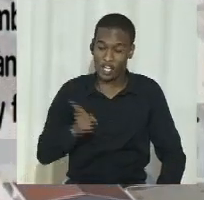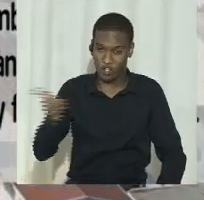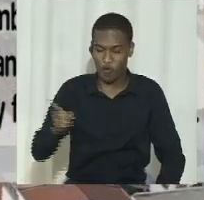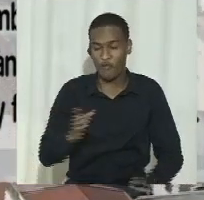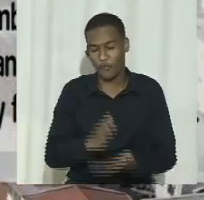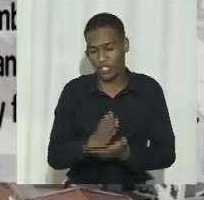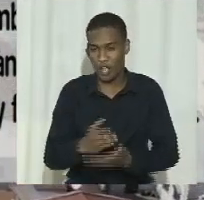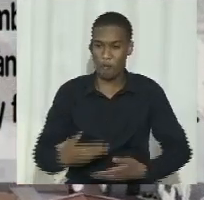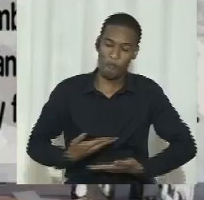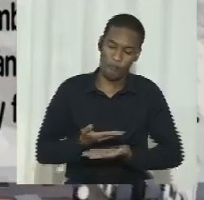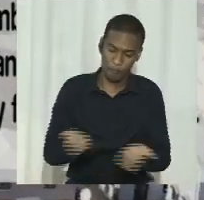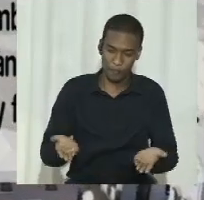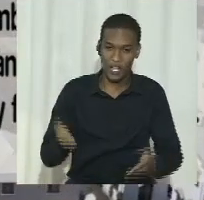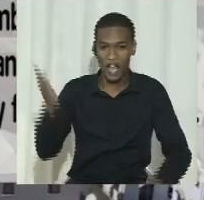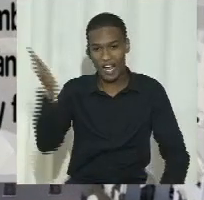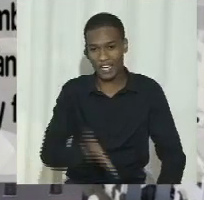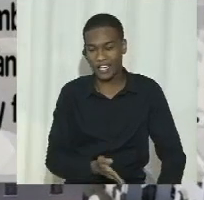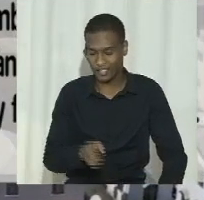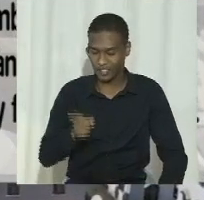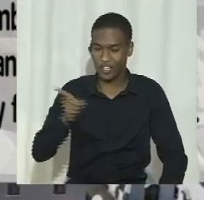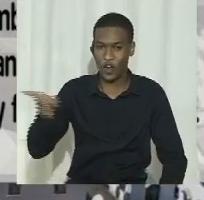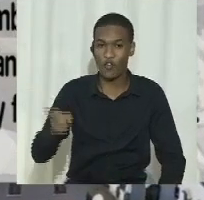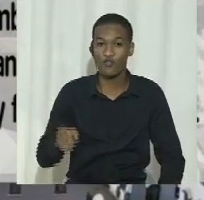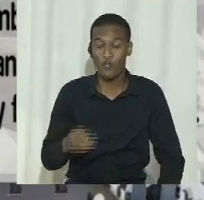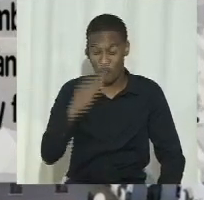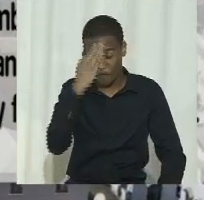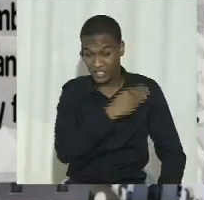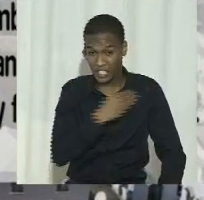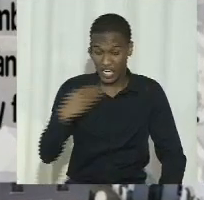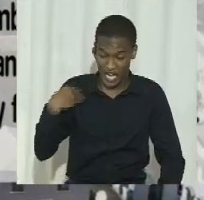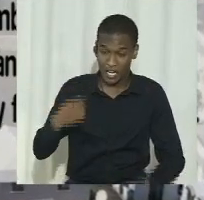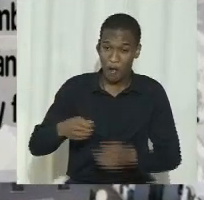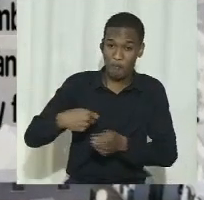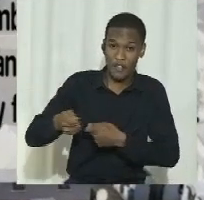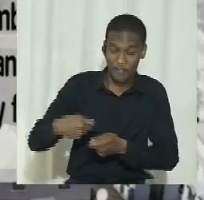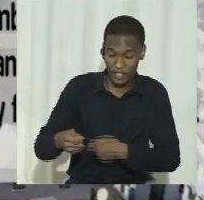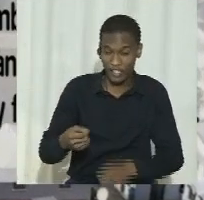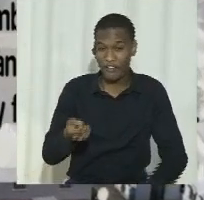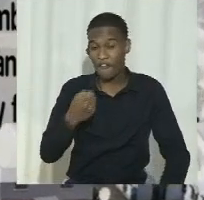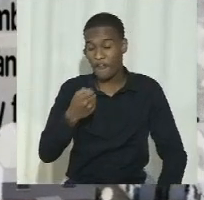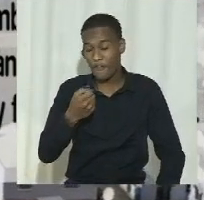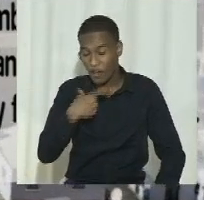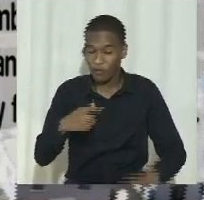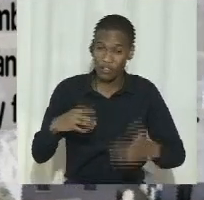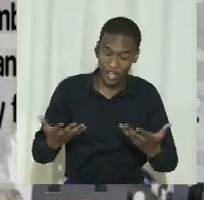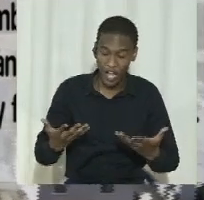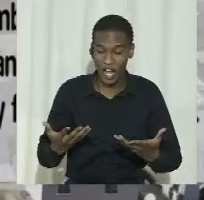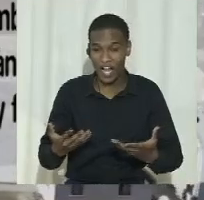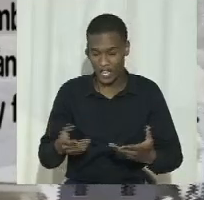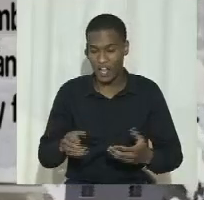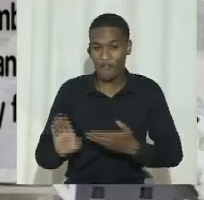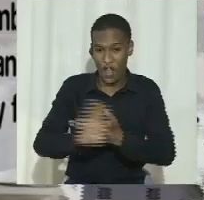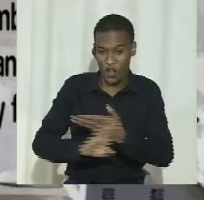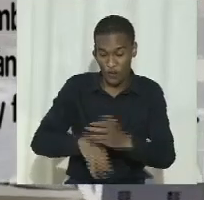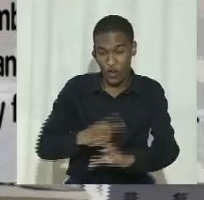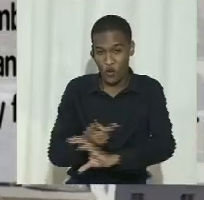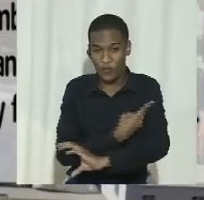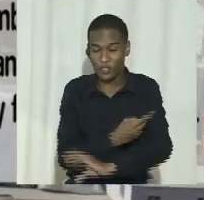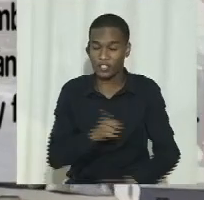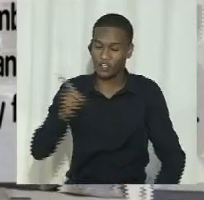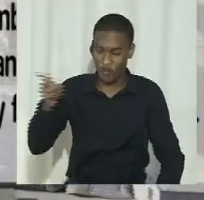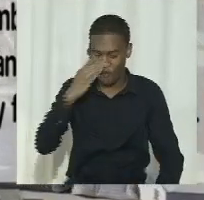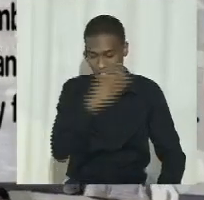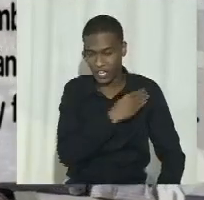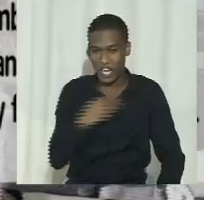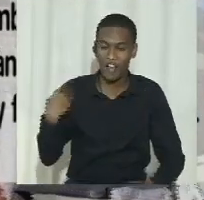ministra ny fividianana ny fanjakana mivantana ireo fitaovana rehetra ilaina amin'ny ady atrehana ny COVID-19